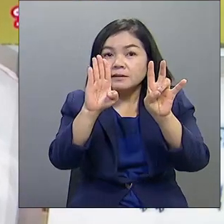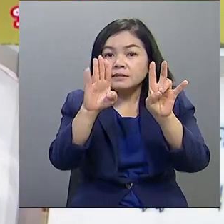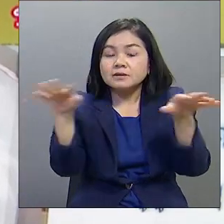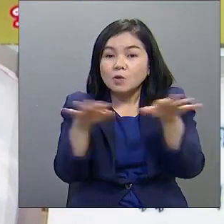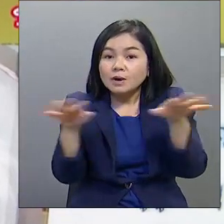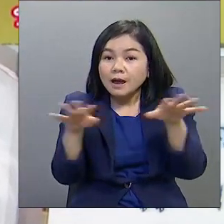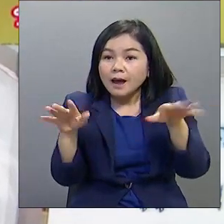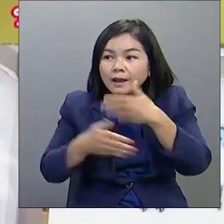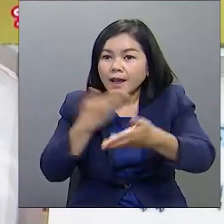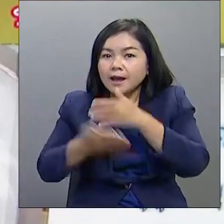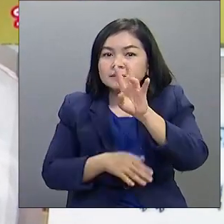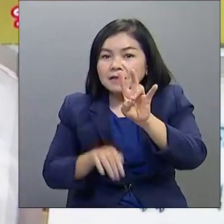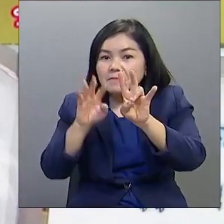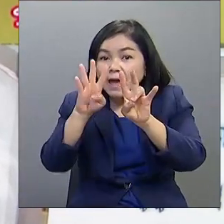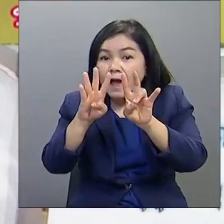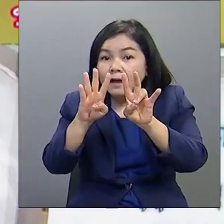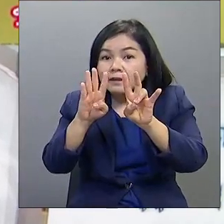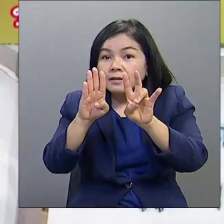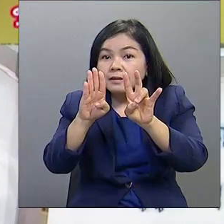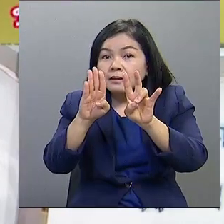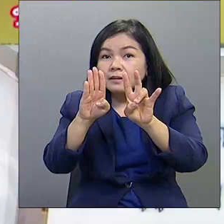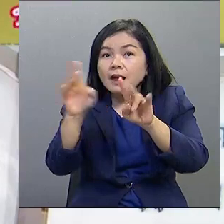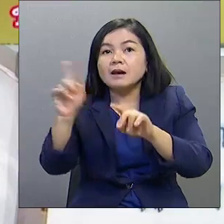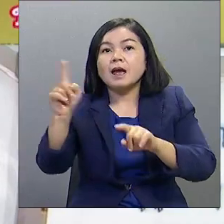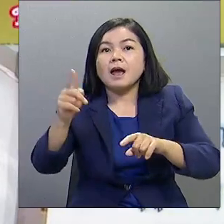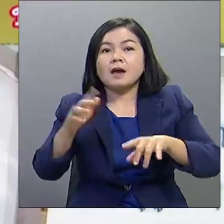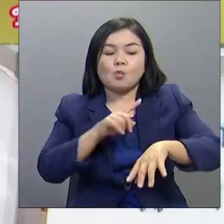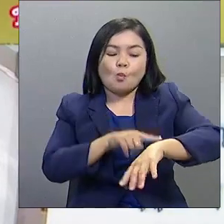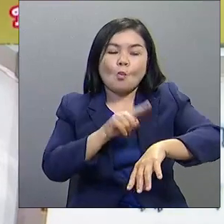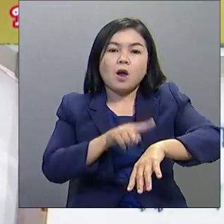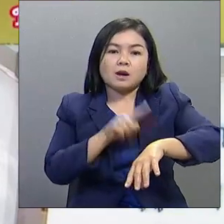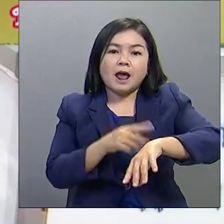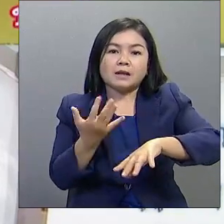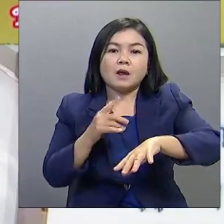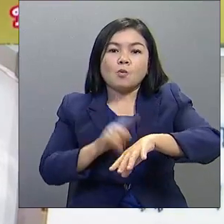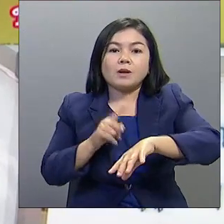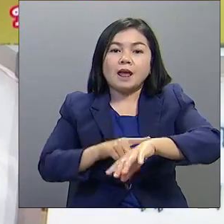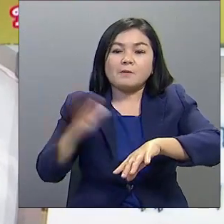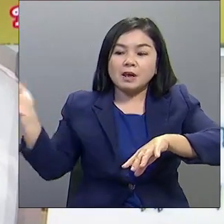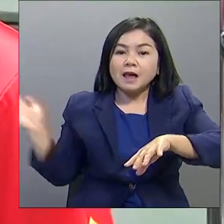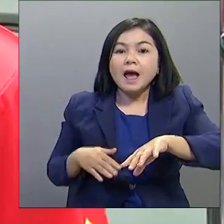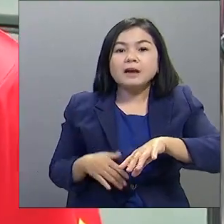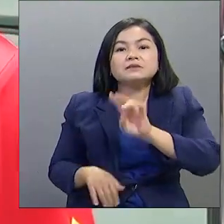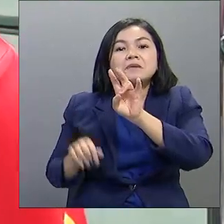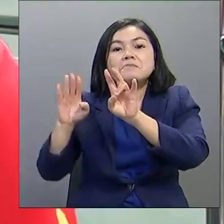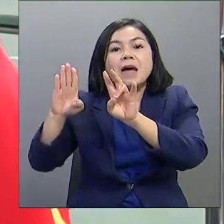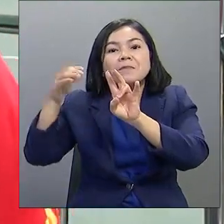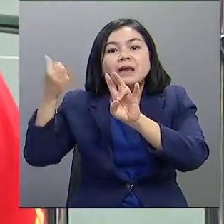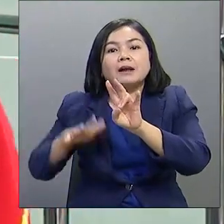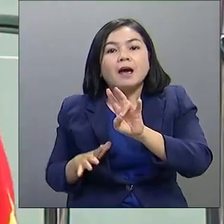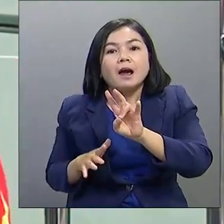ติชิ้นละ7บาท แต่มีเวลานะส ิน ค้าของผมมีเวลานะถ้าคุณมาช้าคุณจะไม่ได้7บาท เพราะว่